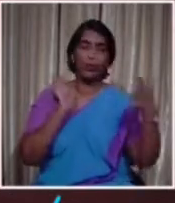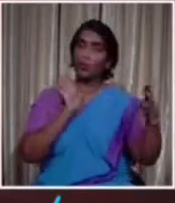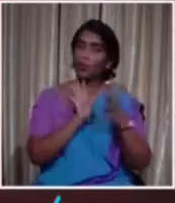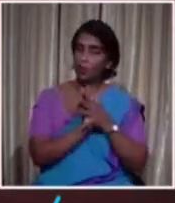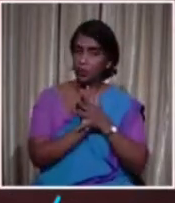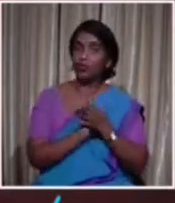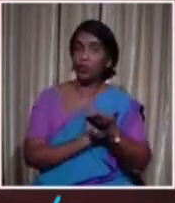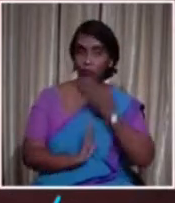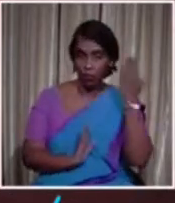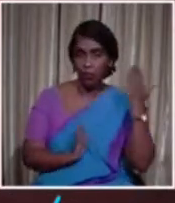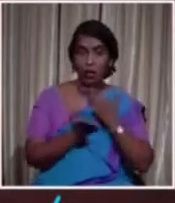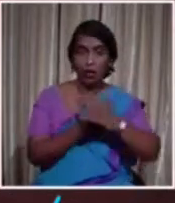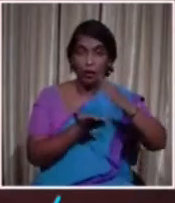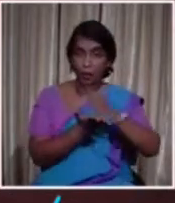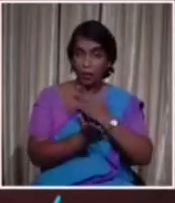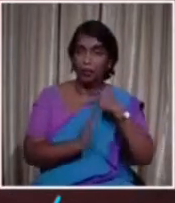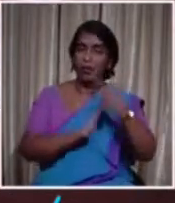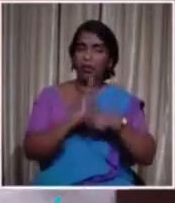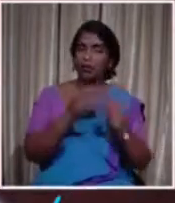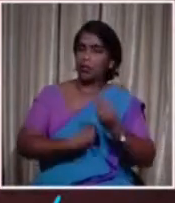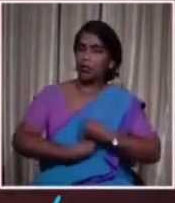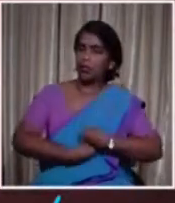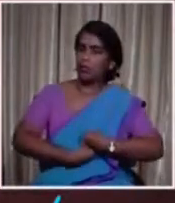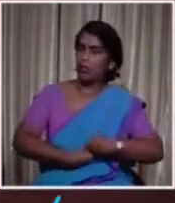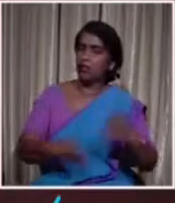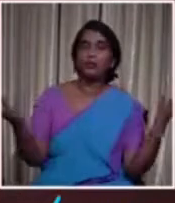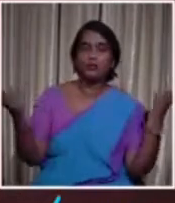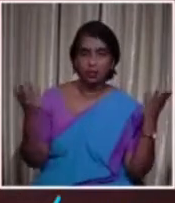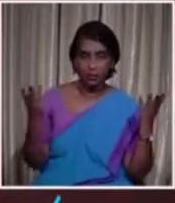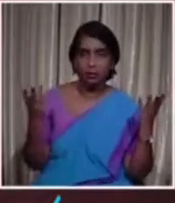සත්වි බෙදී ගියොත් රටයයි සුන් වී කියලා.